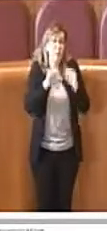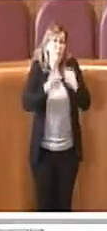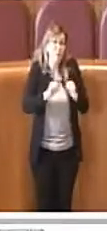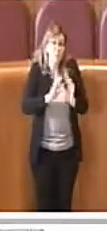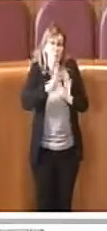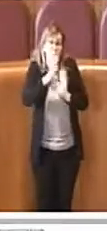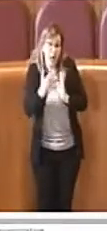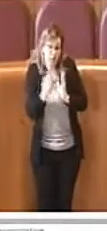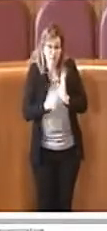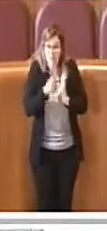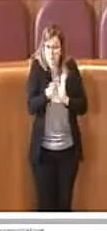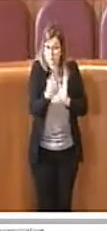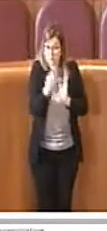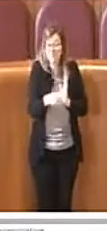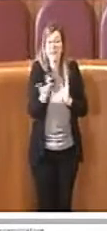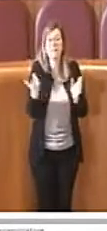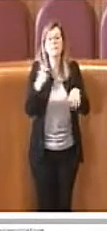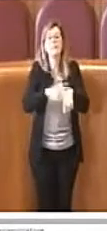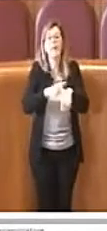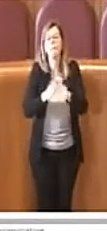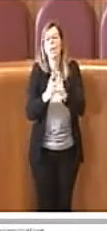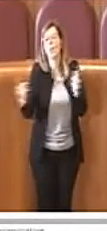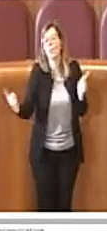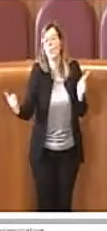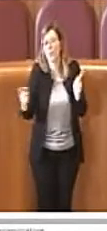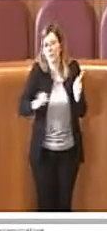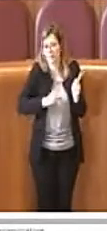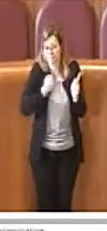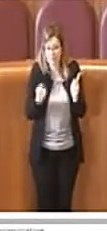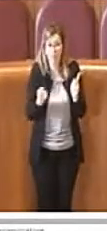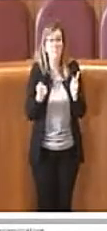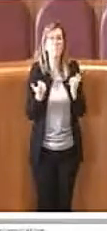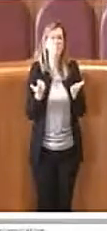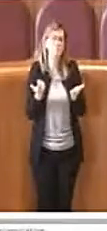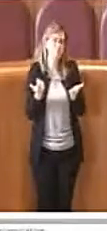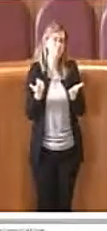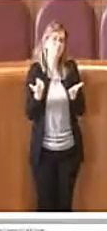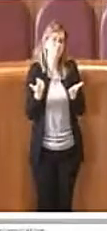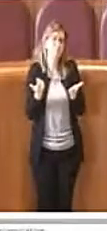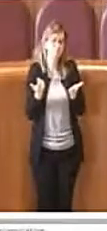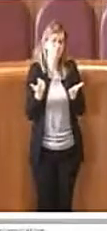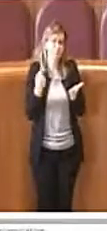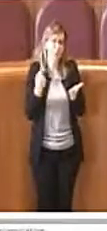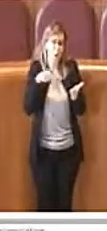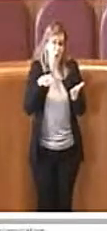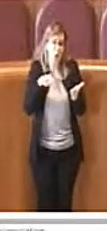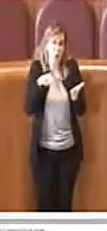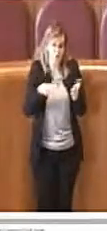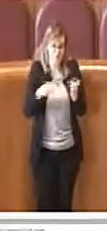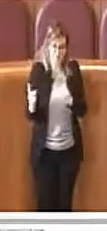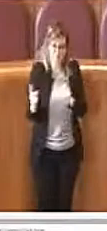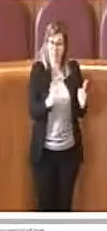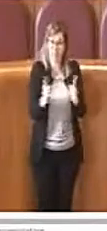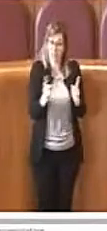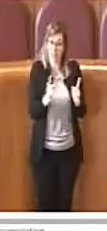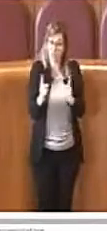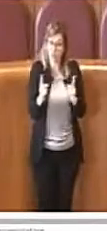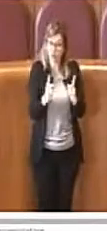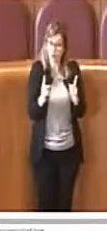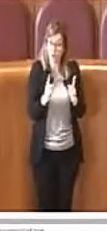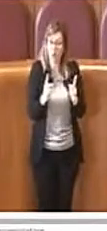possibilità, ci sono dei tempi troppo lunghi, rimane in piedi comunque il meccanismo che in questa fase